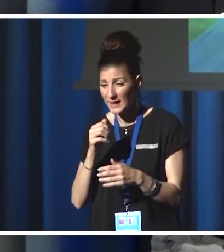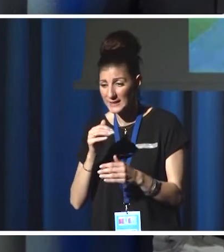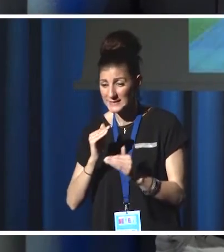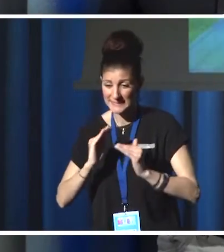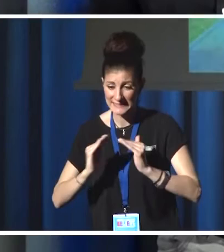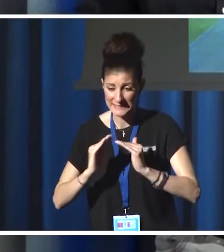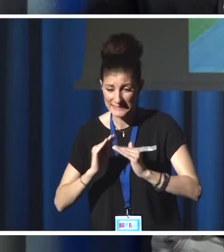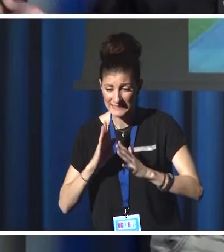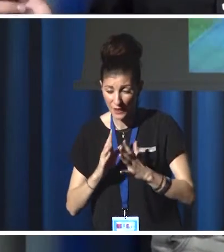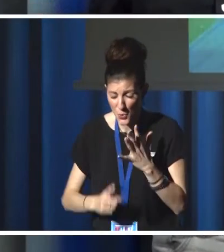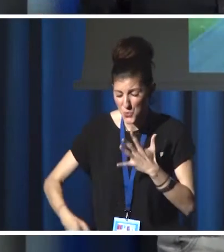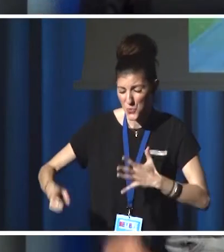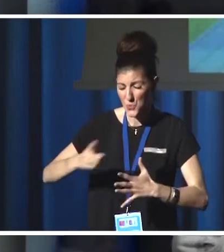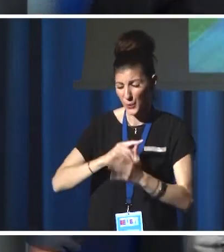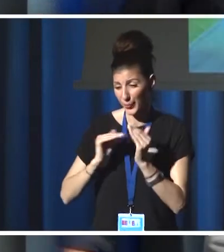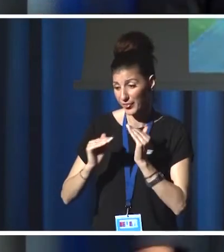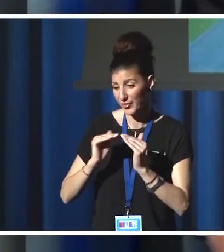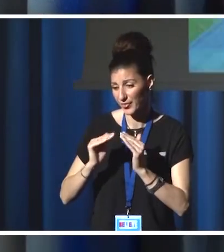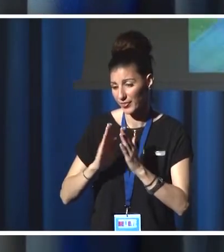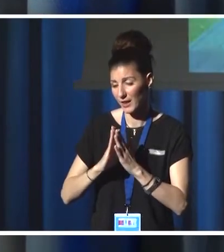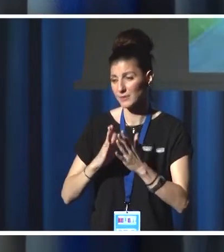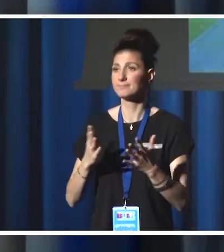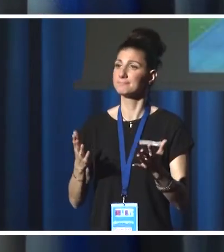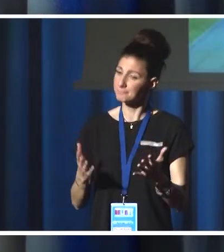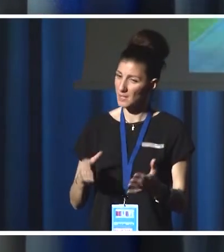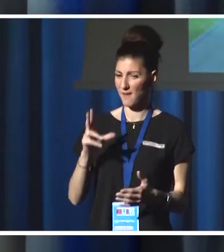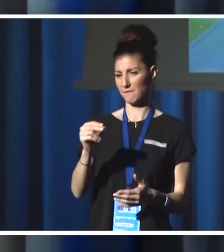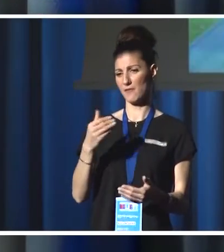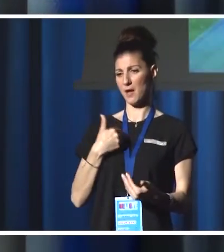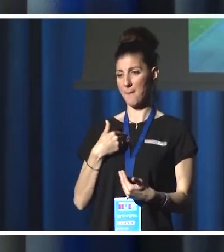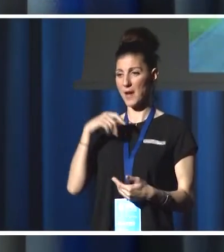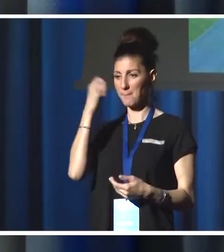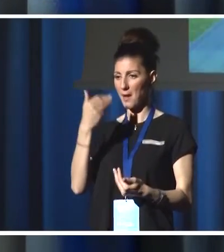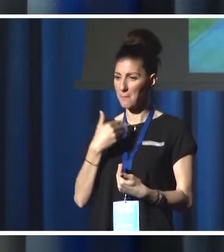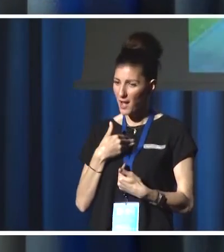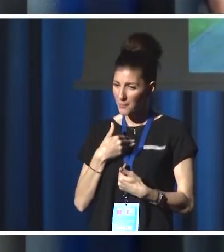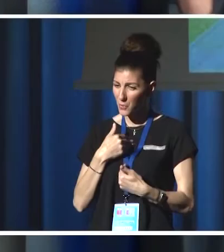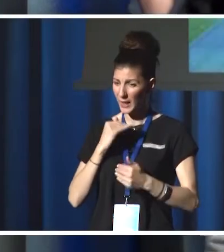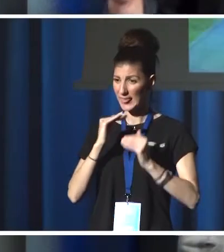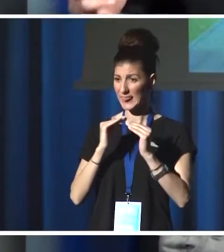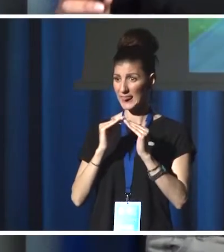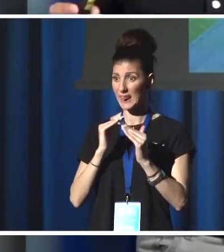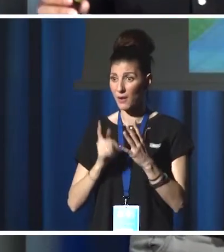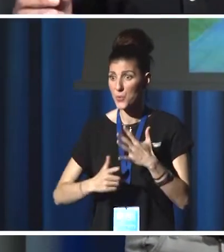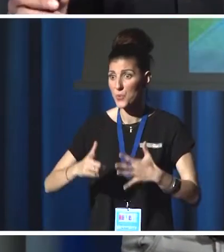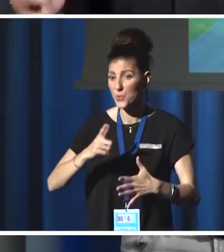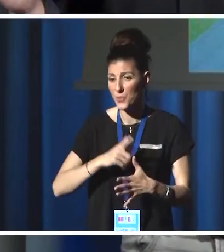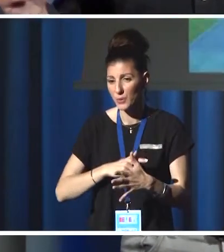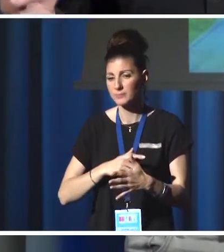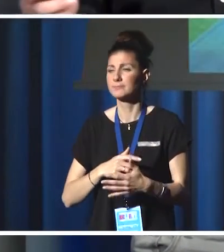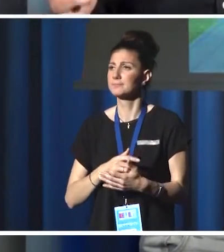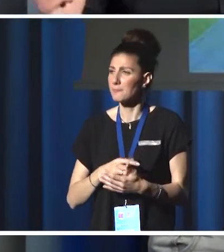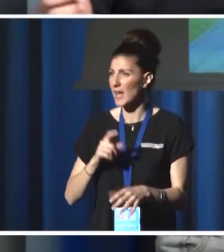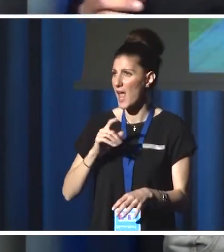οικογένεια δεν ήταν εξαίρεση αυτό και όταν εγώ μικρός άρχισαν να με ενδιαφέρουν και να